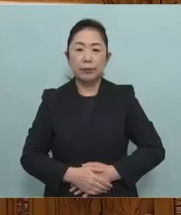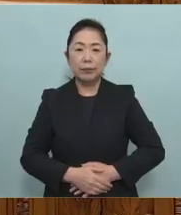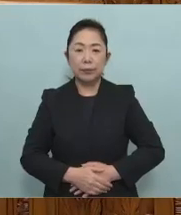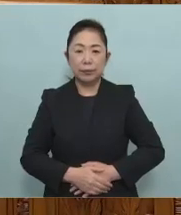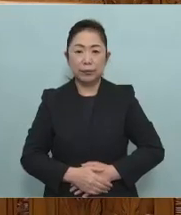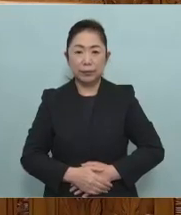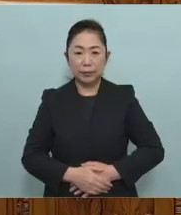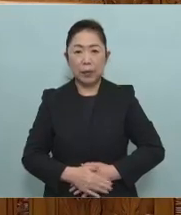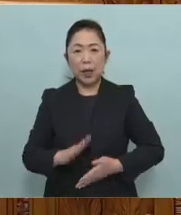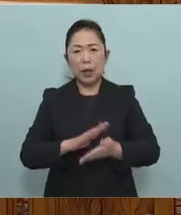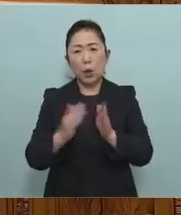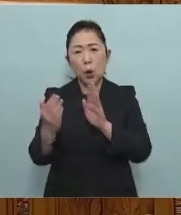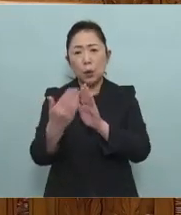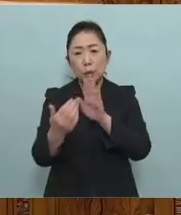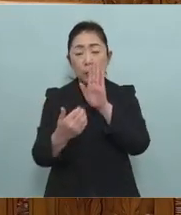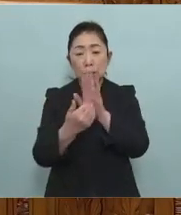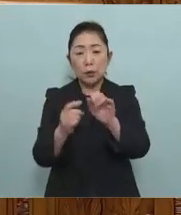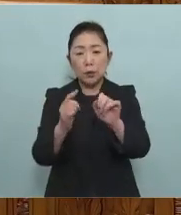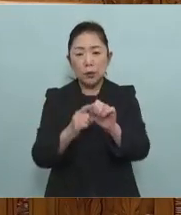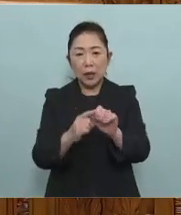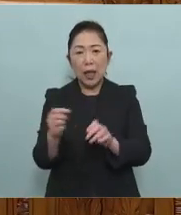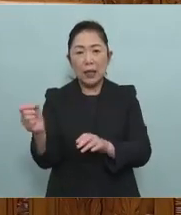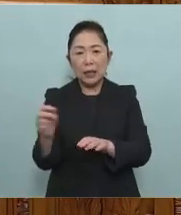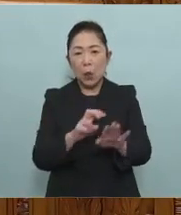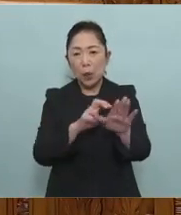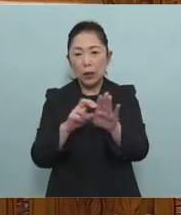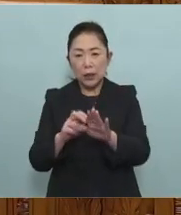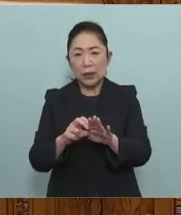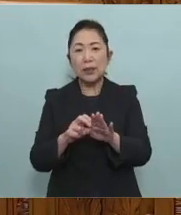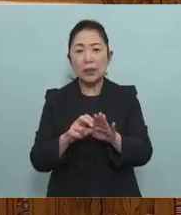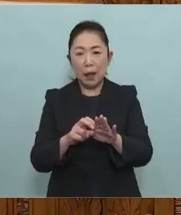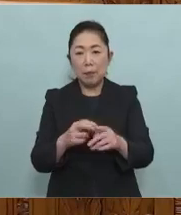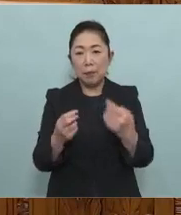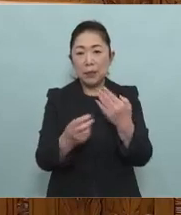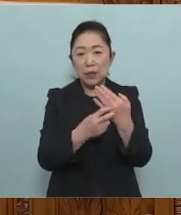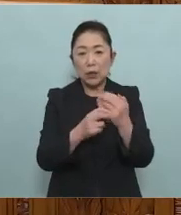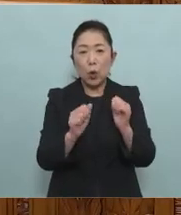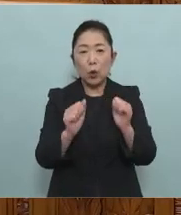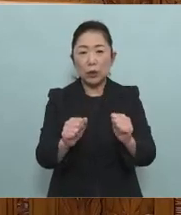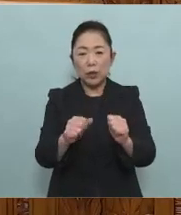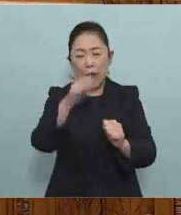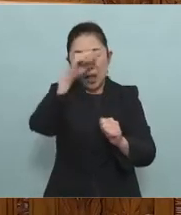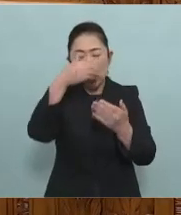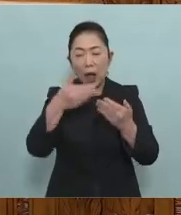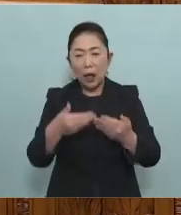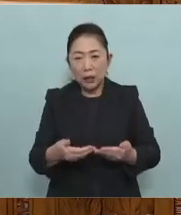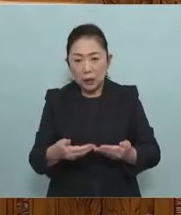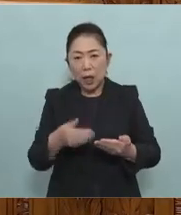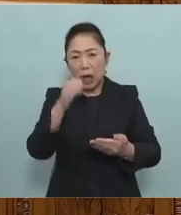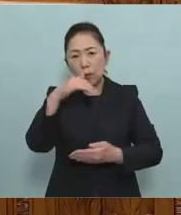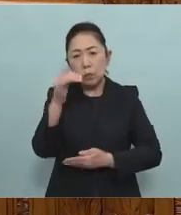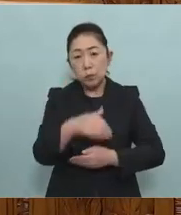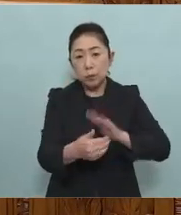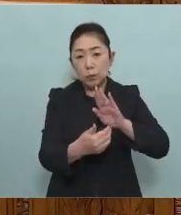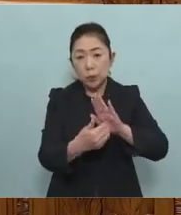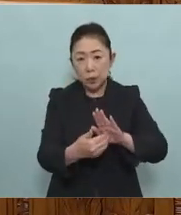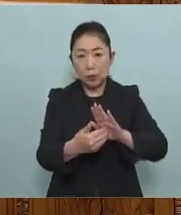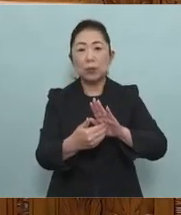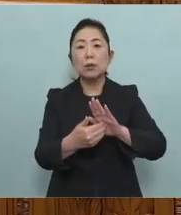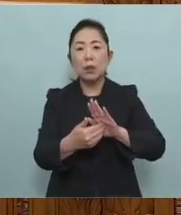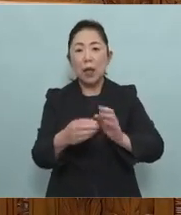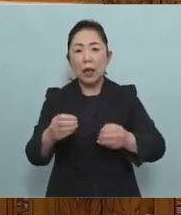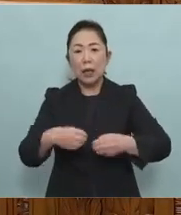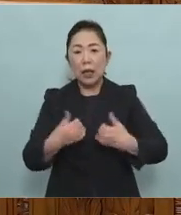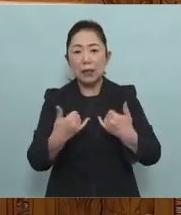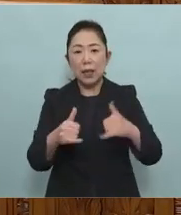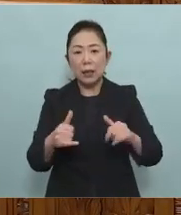医療逼迫を防ぐためにも、早期診断、早期診療、治療をして、患者の容体を悪化させないこと、そして感染